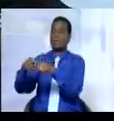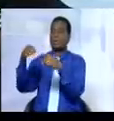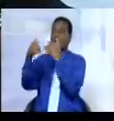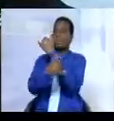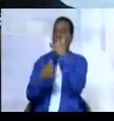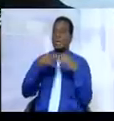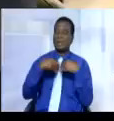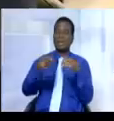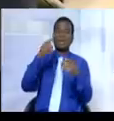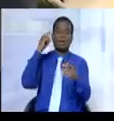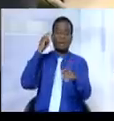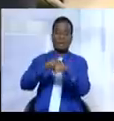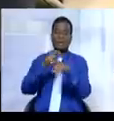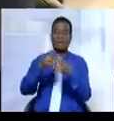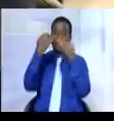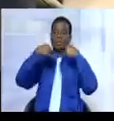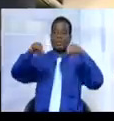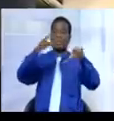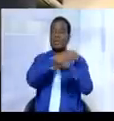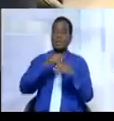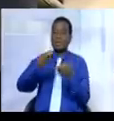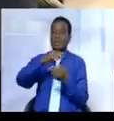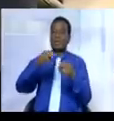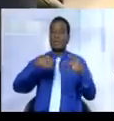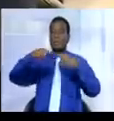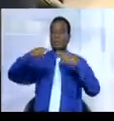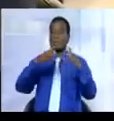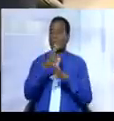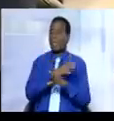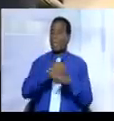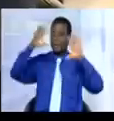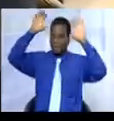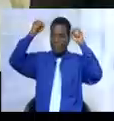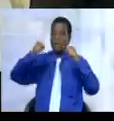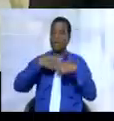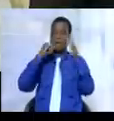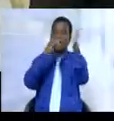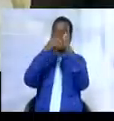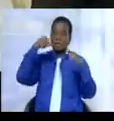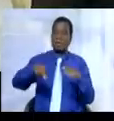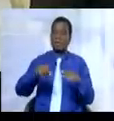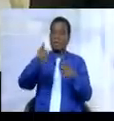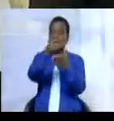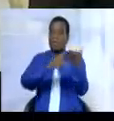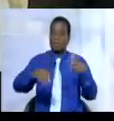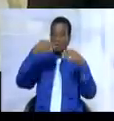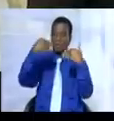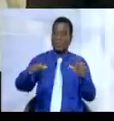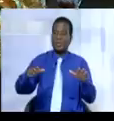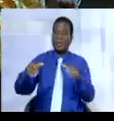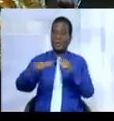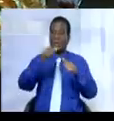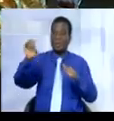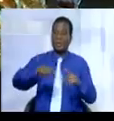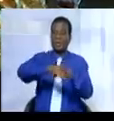a été un moment d'information et d'échange. Le président de la CDVR a indiqué que la phase terminale des activités